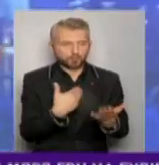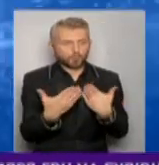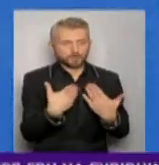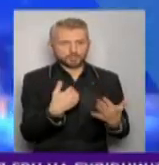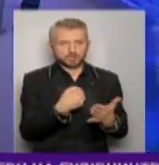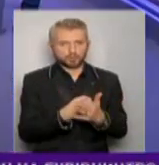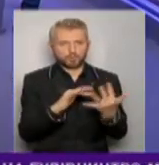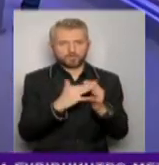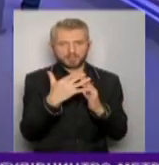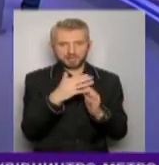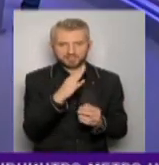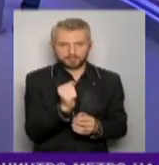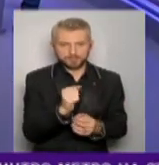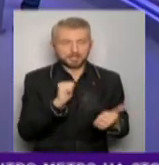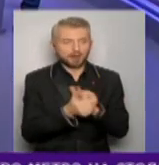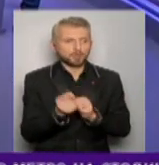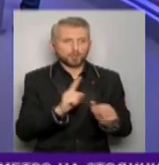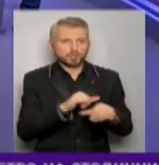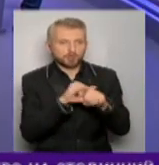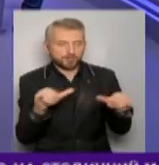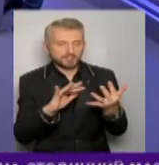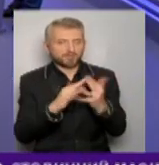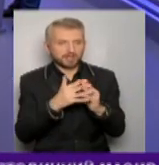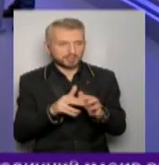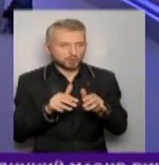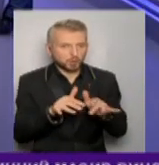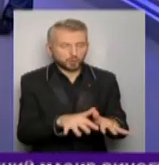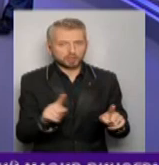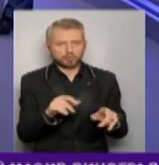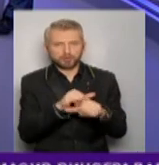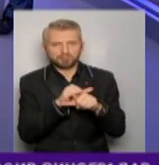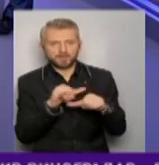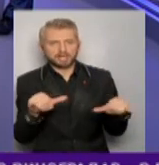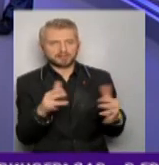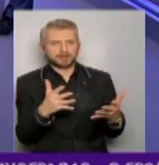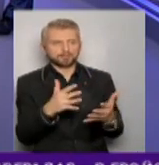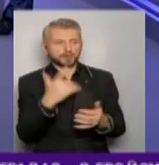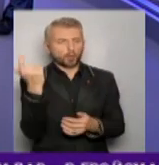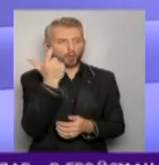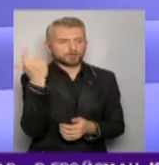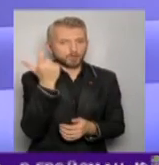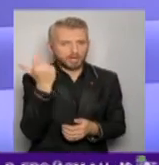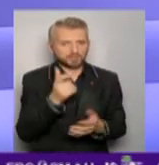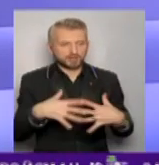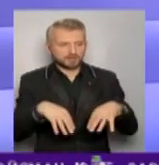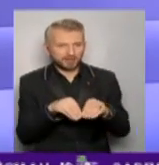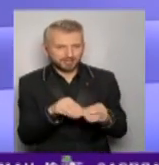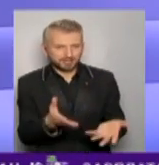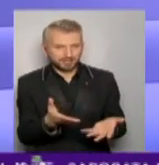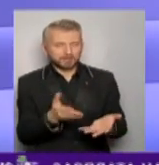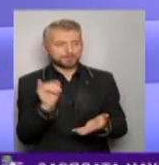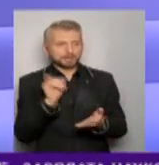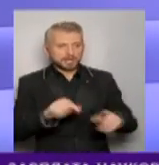відношенню до фермерства. І замість того, щоб розвивався фермерський рух, щоб розвивалися господарства сімейного типу і